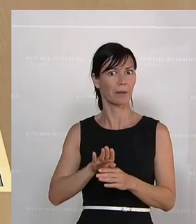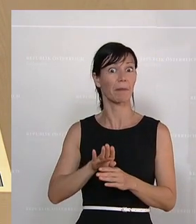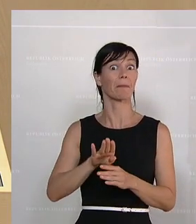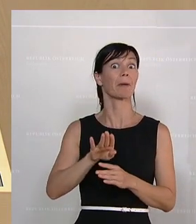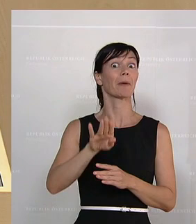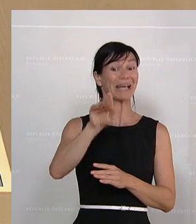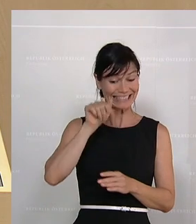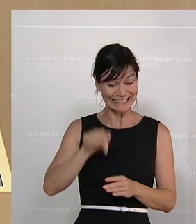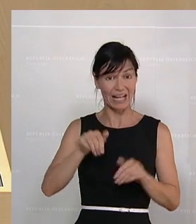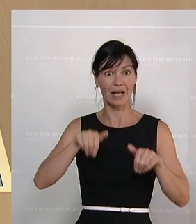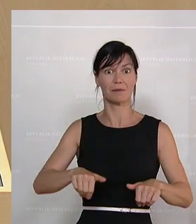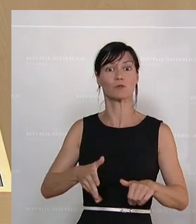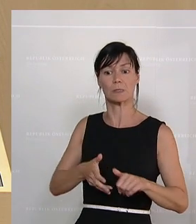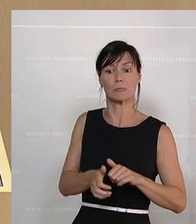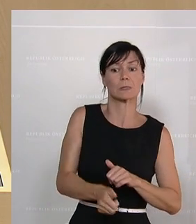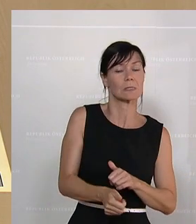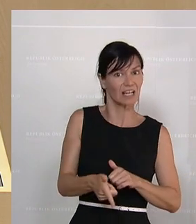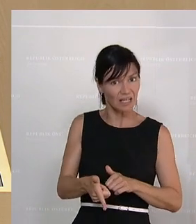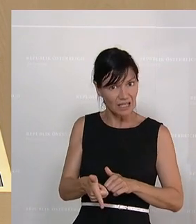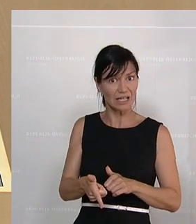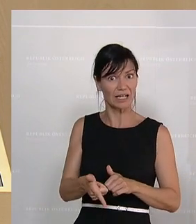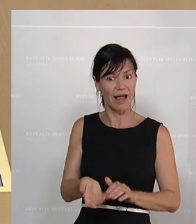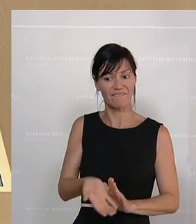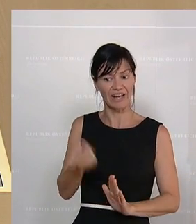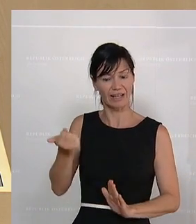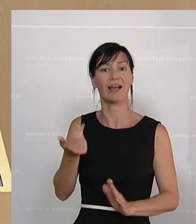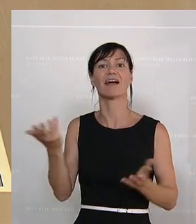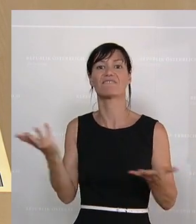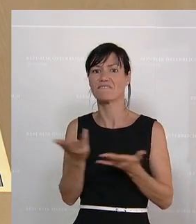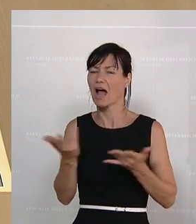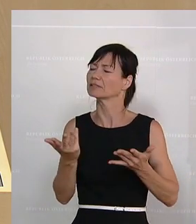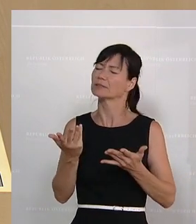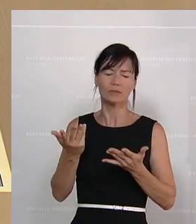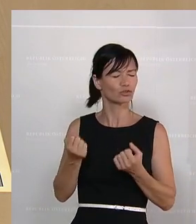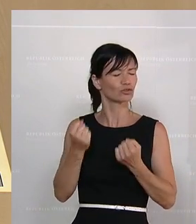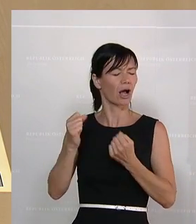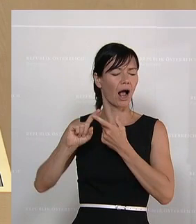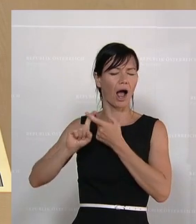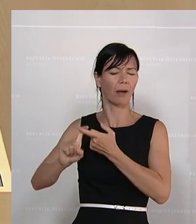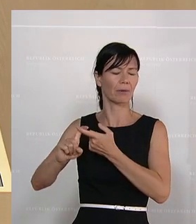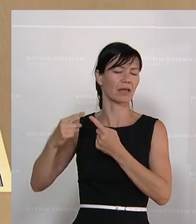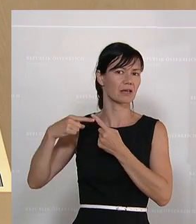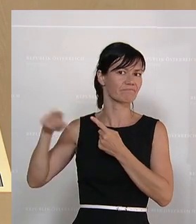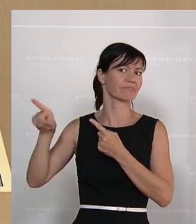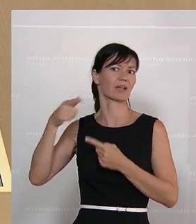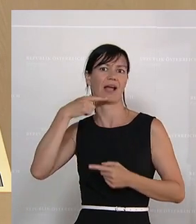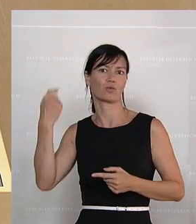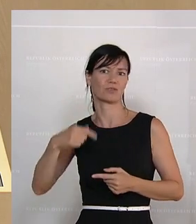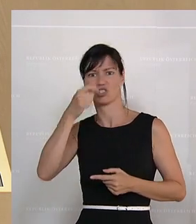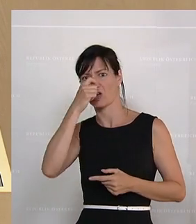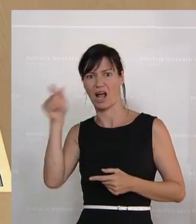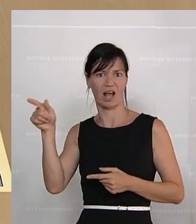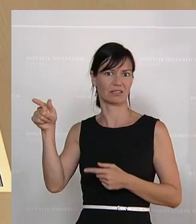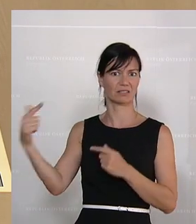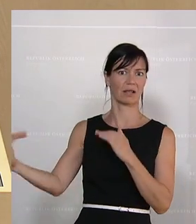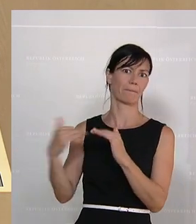wurzel zu packen und es ist selbstverständlich die massive abhängigkeit vom russischen gas in österreich